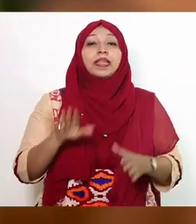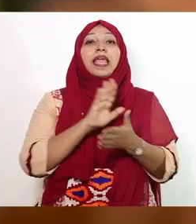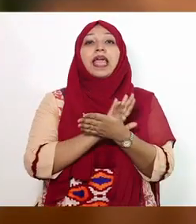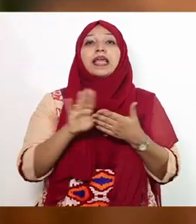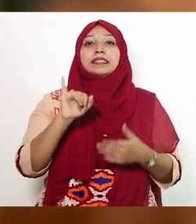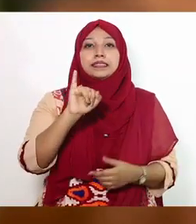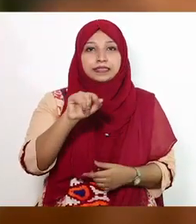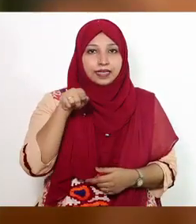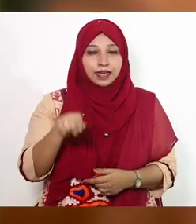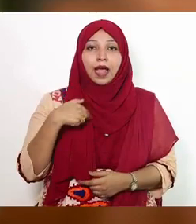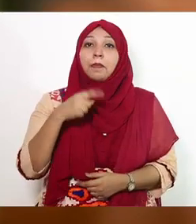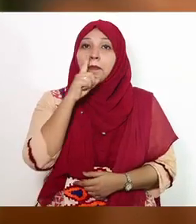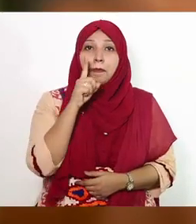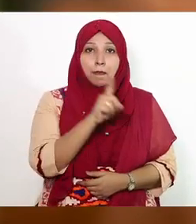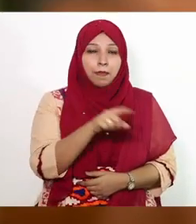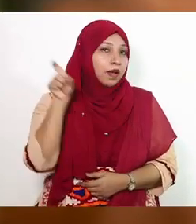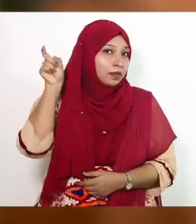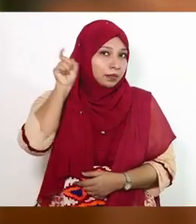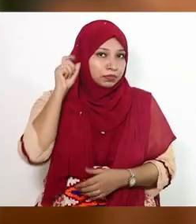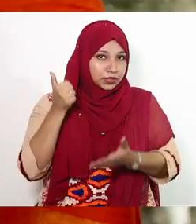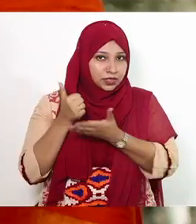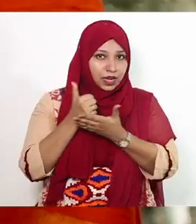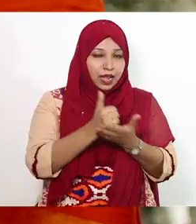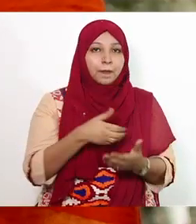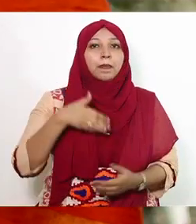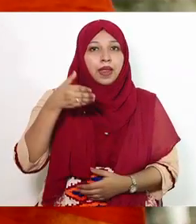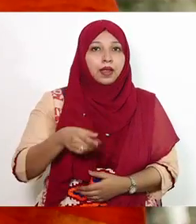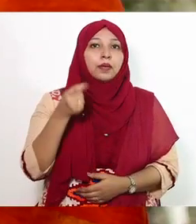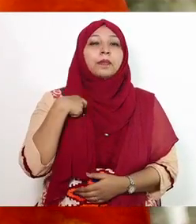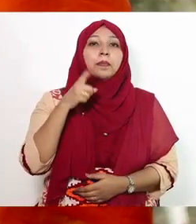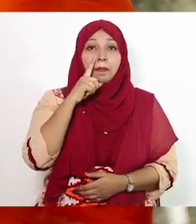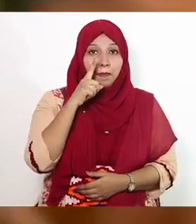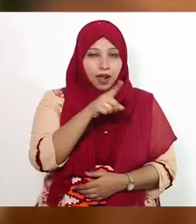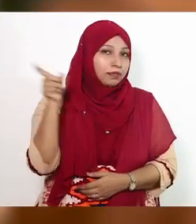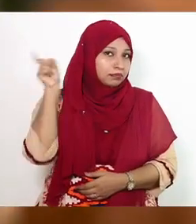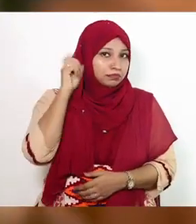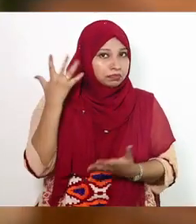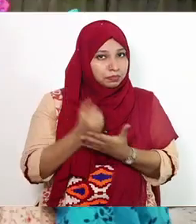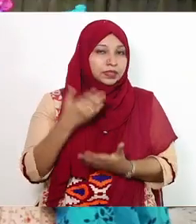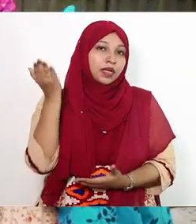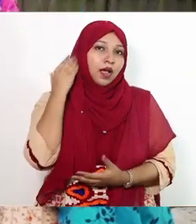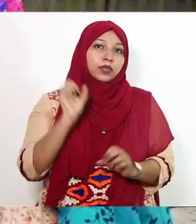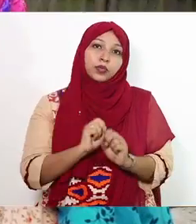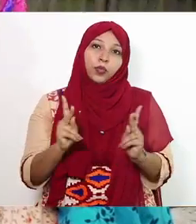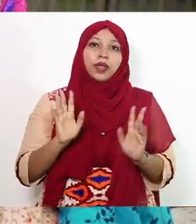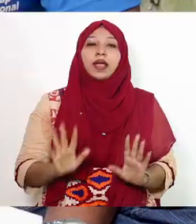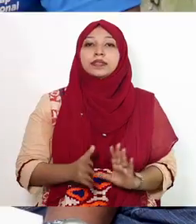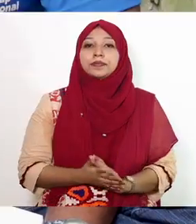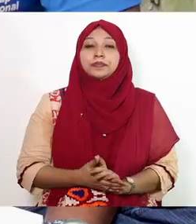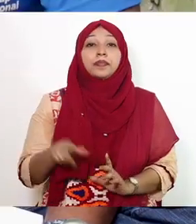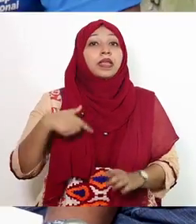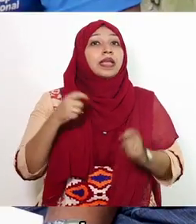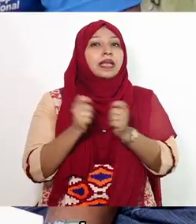হ্যান্ডিক্যাপ ইন্টারন্যাশনাল থেকে আমার মাকে একটা শোনার যন্ত্র দিছি, এখন মা কানে ব্যবহার করে শুনতে পায়। পুনর্বাসন